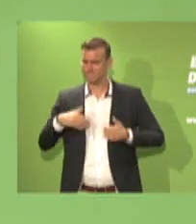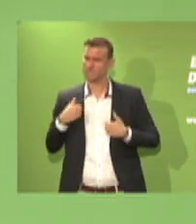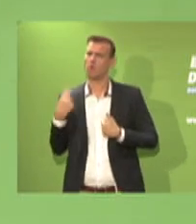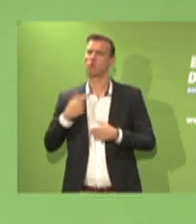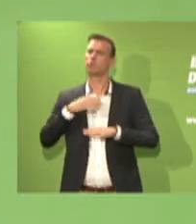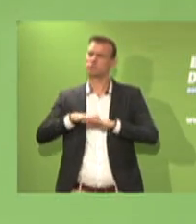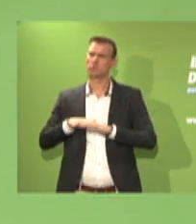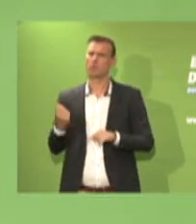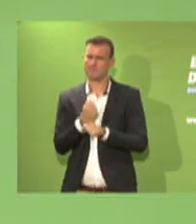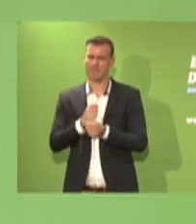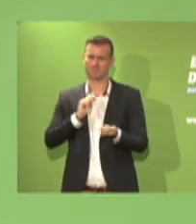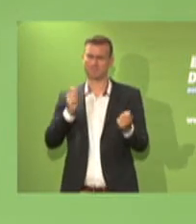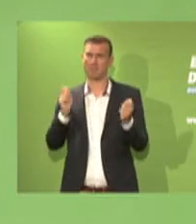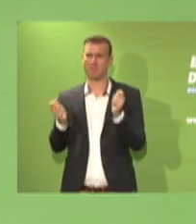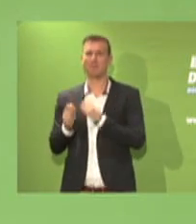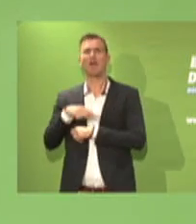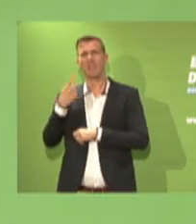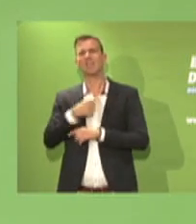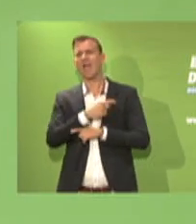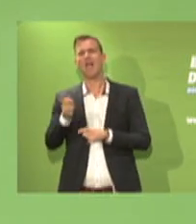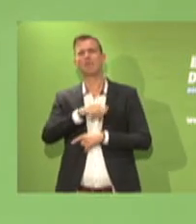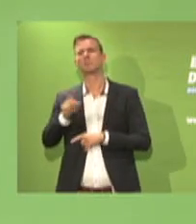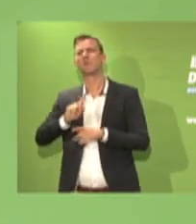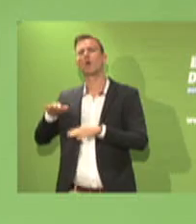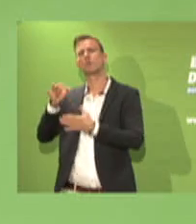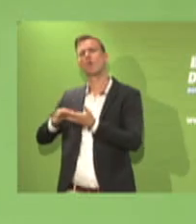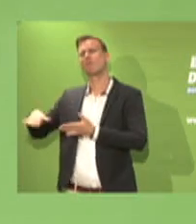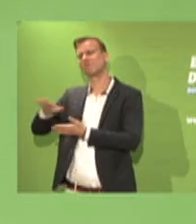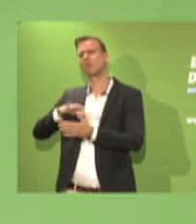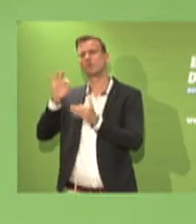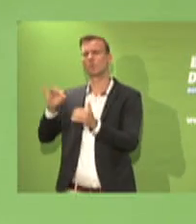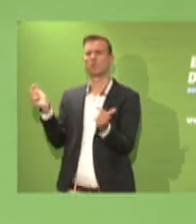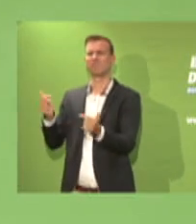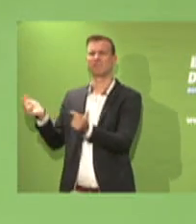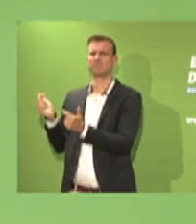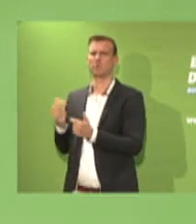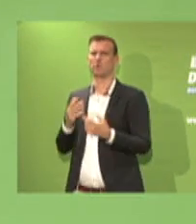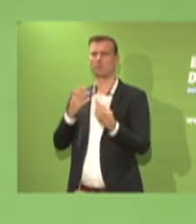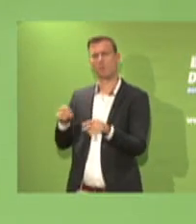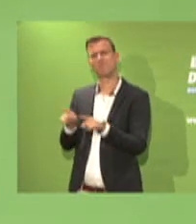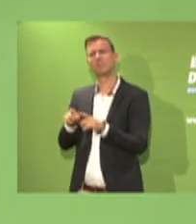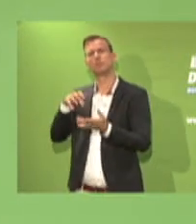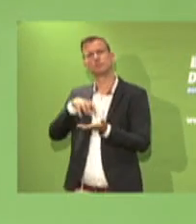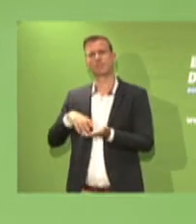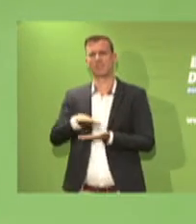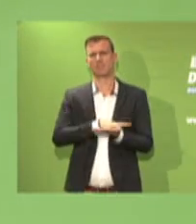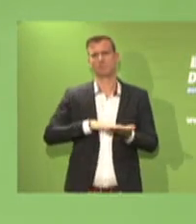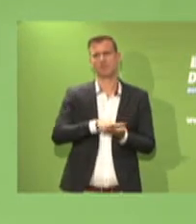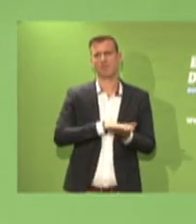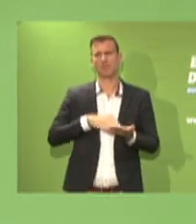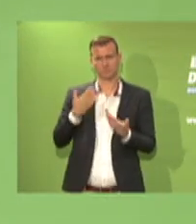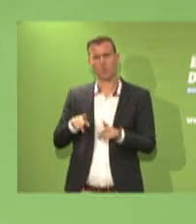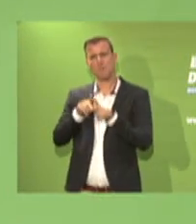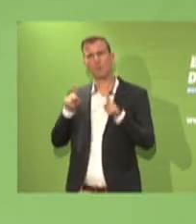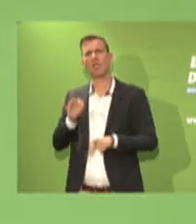Strukturen vor Ort verändern, damit alle Menschen auch im ländlichen Raum genauso gut versorgt alt werden können wie im städtischen Milieu. Das muss unser Projekt